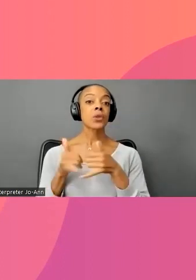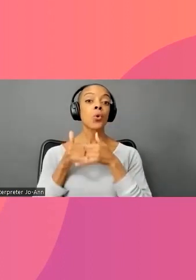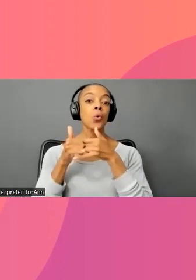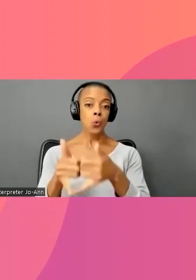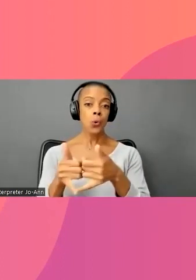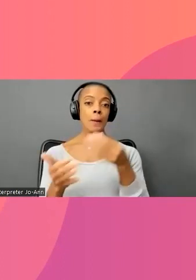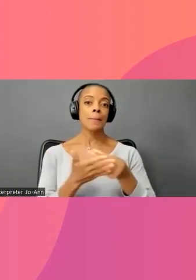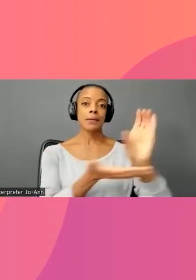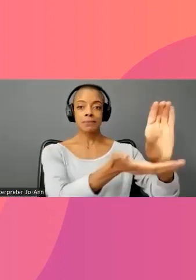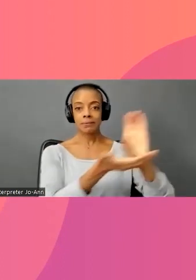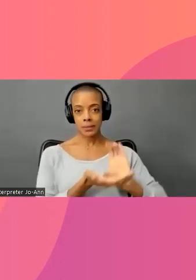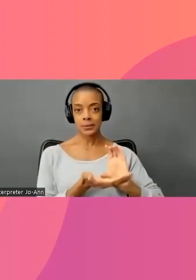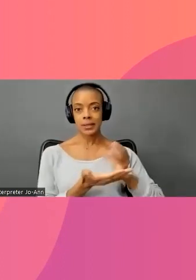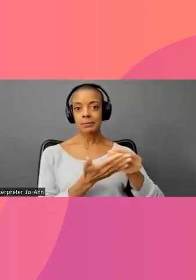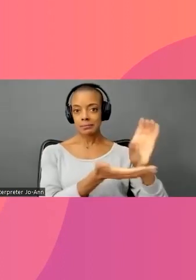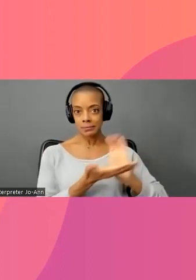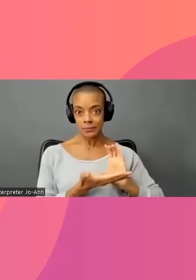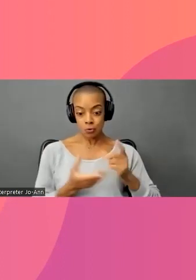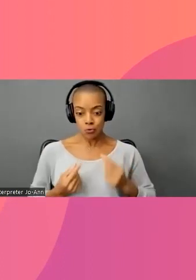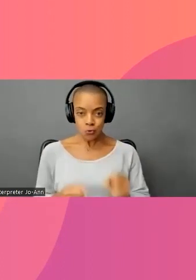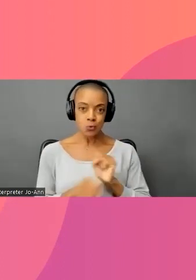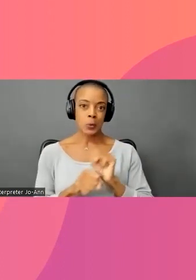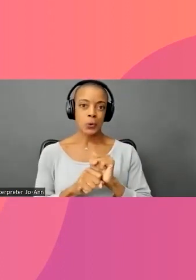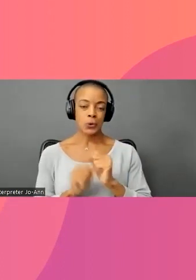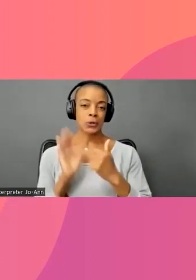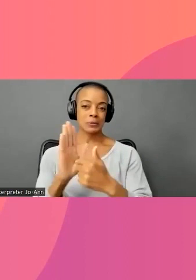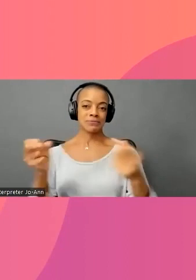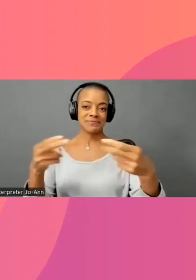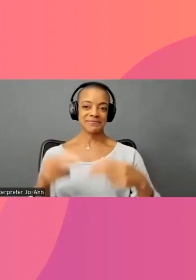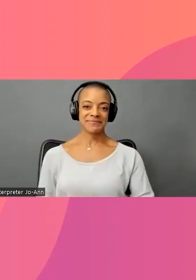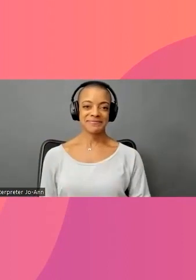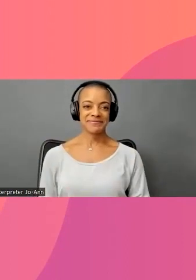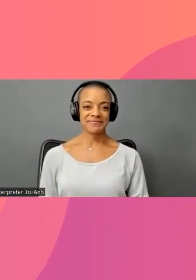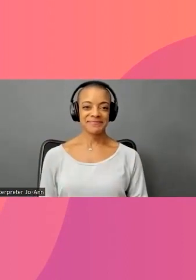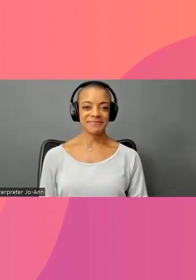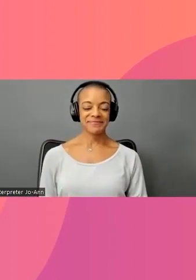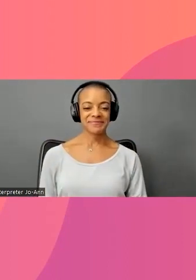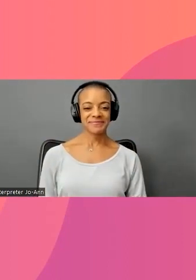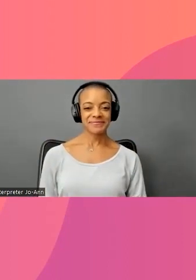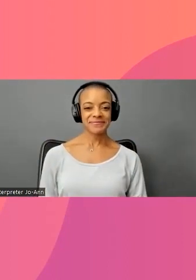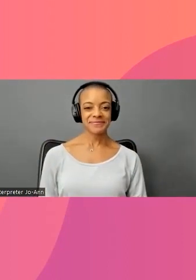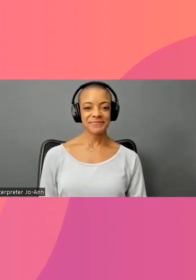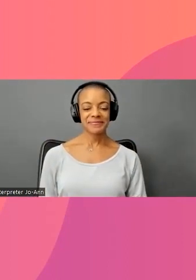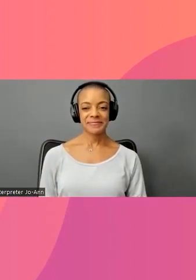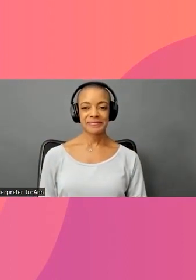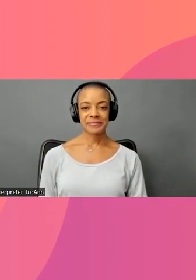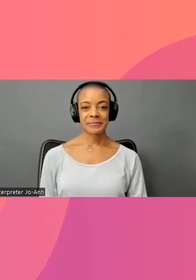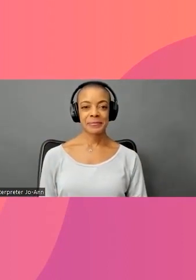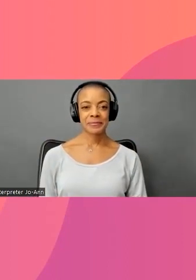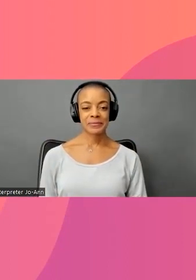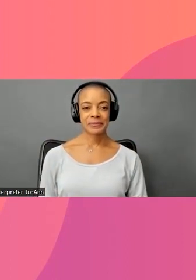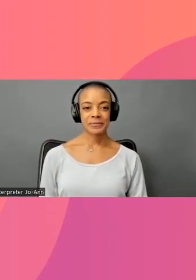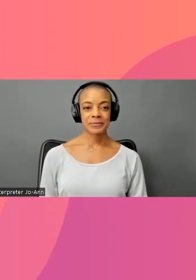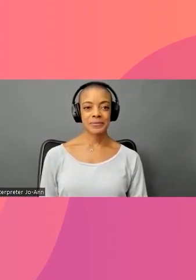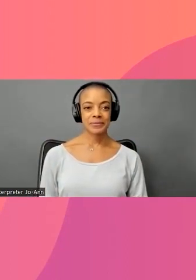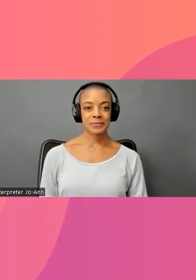équitablement à la vie de tous les jours. Je veux reconnaître les bourses et les prix que j'ai reçus pour mener cette